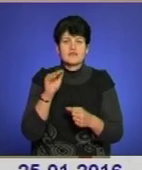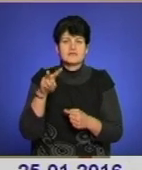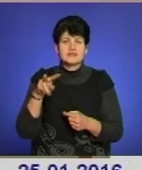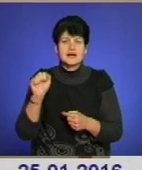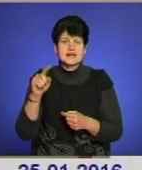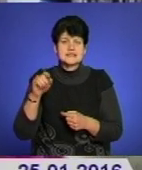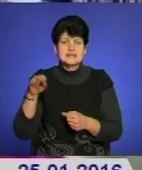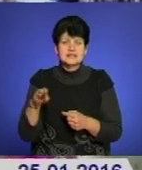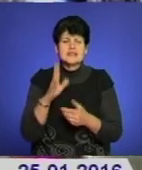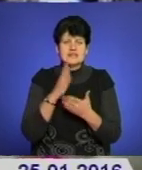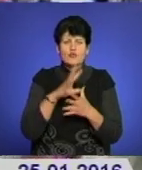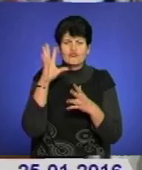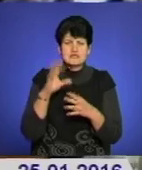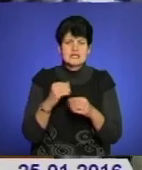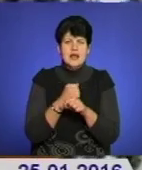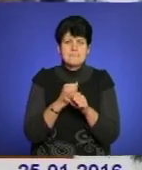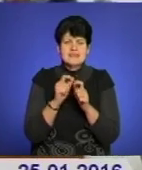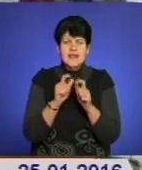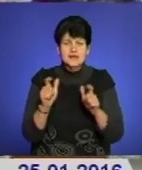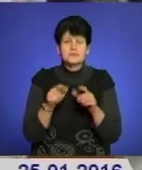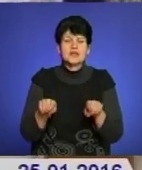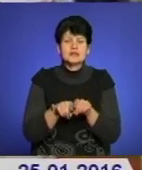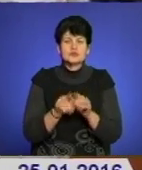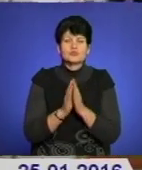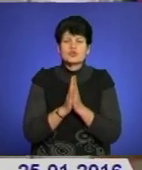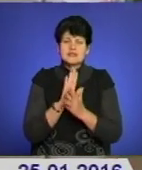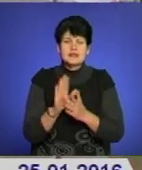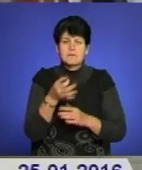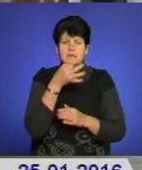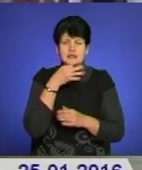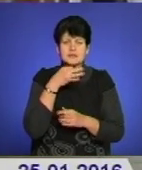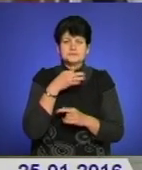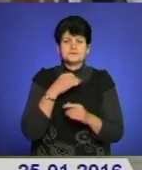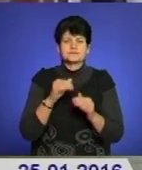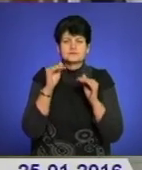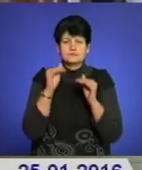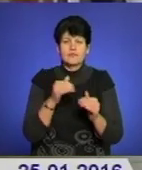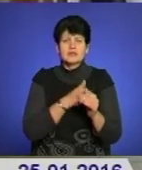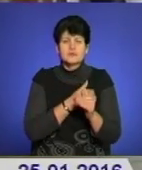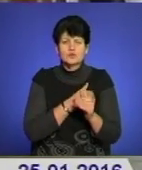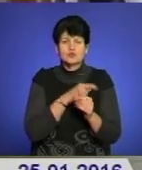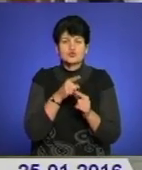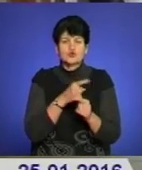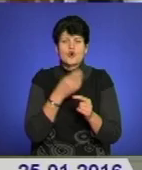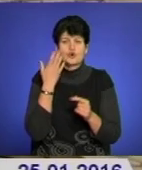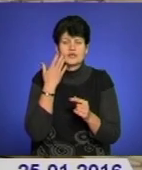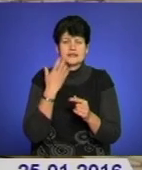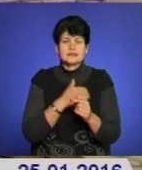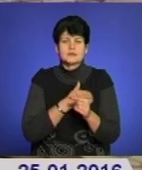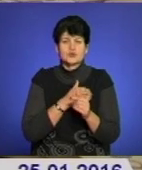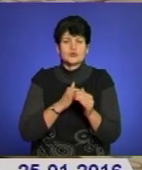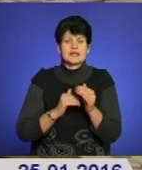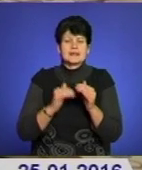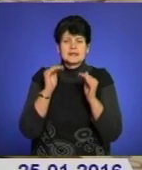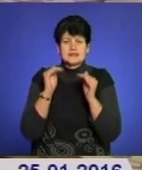усіх аптеках. Також лікарі не рекомендують приймати жарознижувальні препарати під час хвороби. Адже за температури тіла нижче